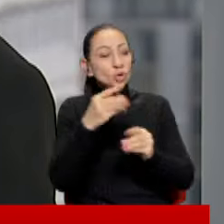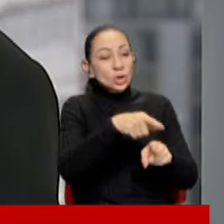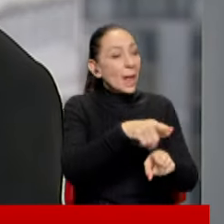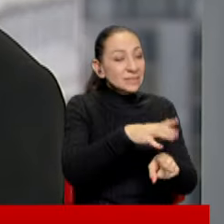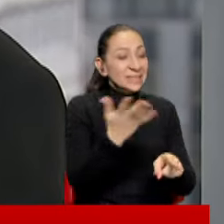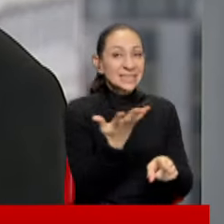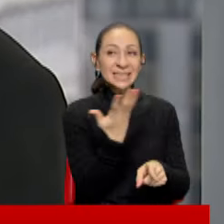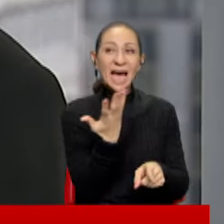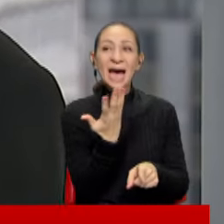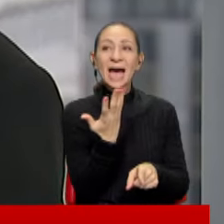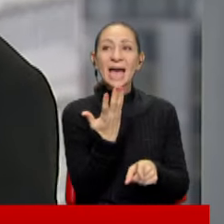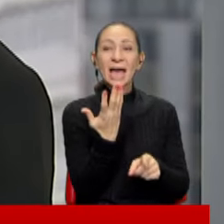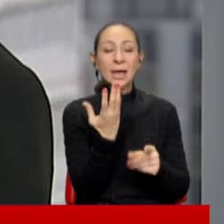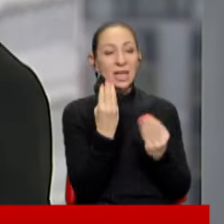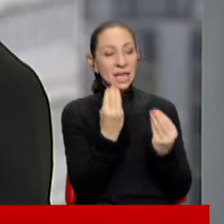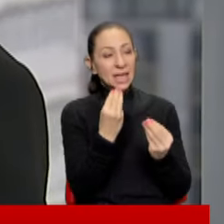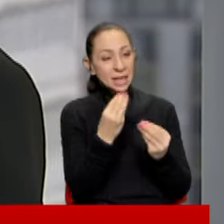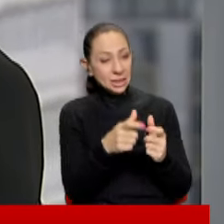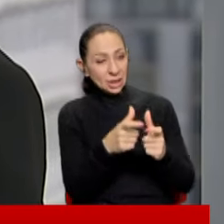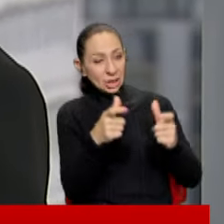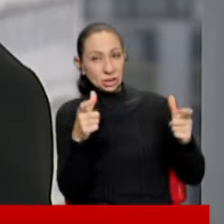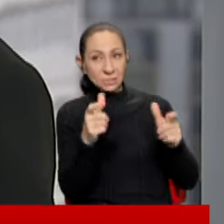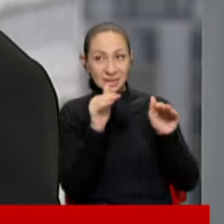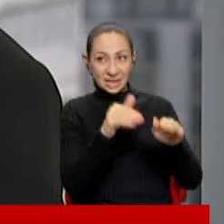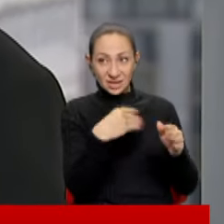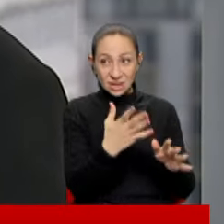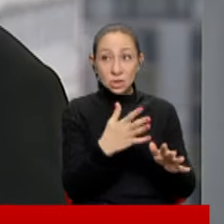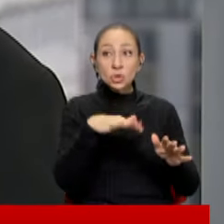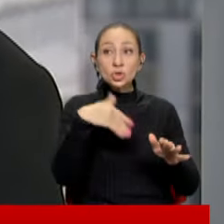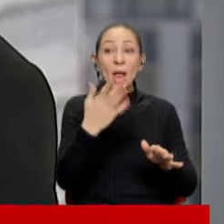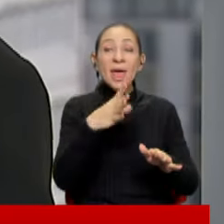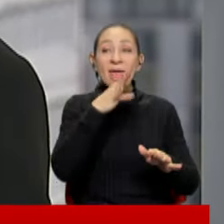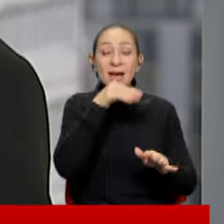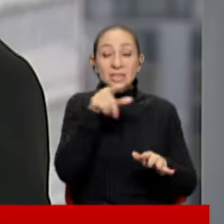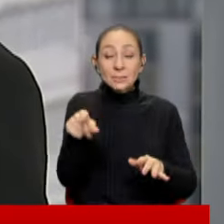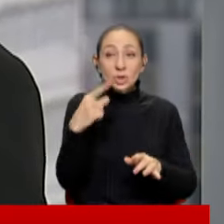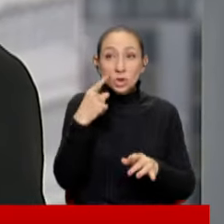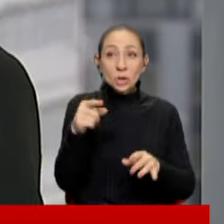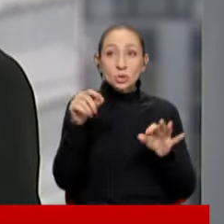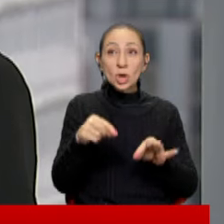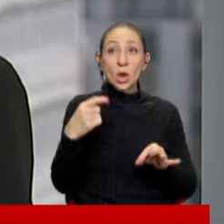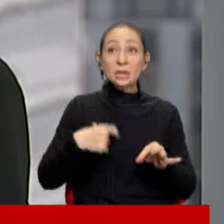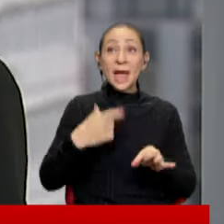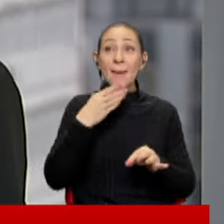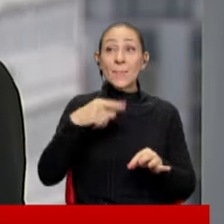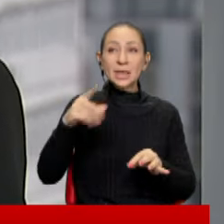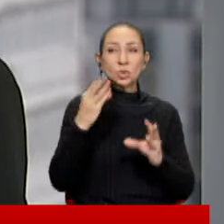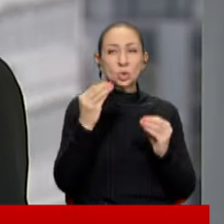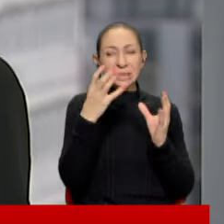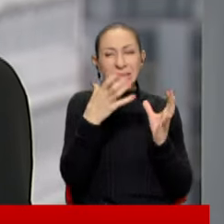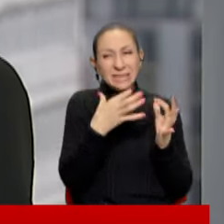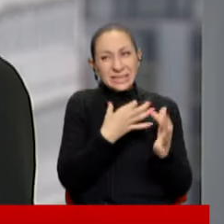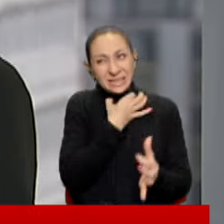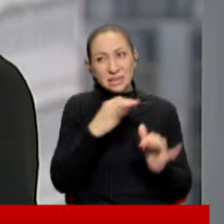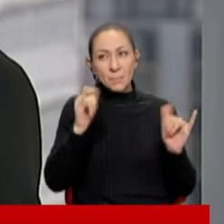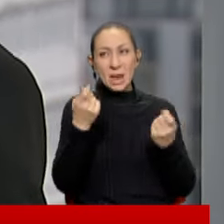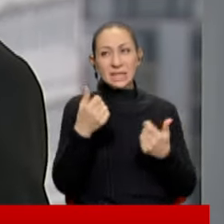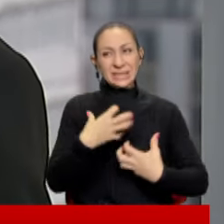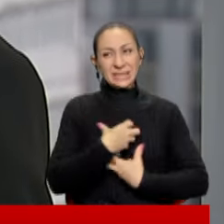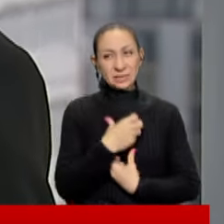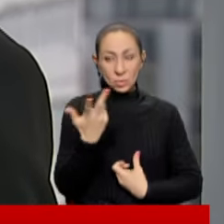daha yetkin şekilde gelişimini sağlayacağız. Tabii yaşlılarımız açısından şu anda özellikle emeklilerde çok ciddi bir dar boğaz söz konusu.